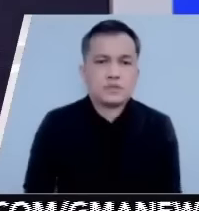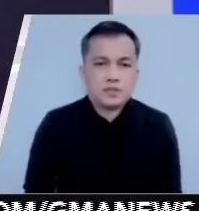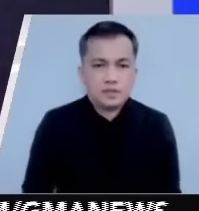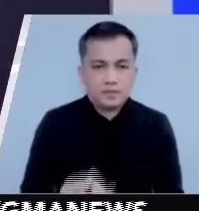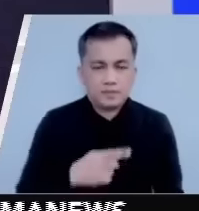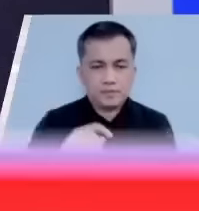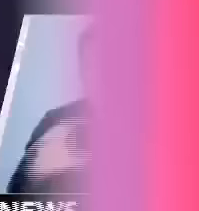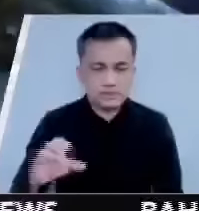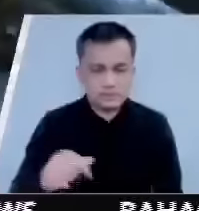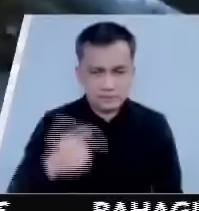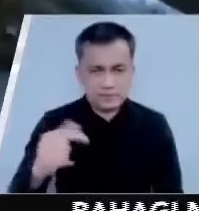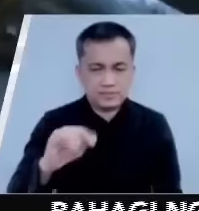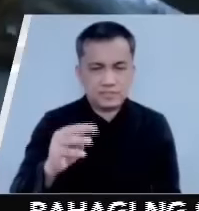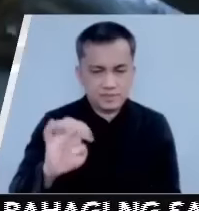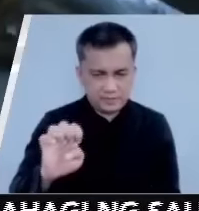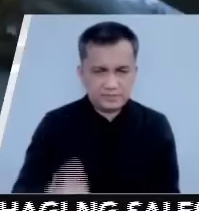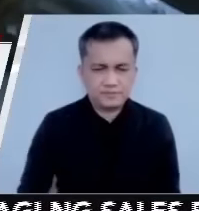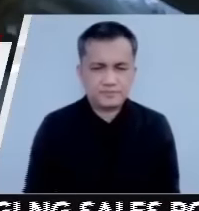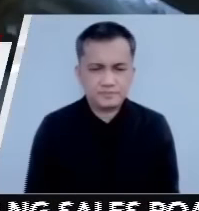James Santos.